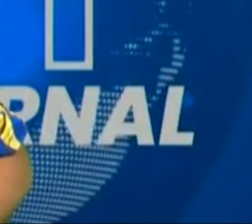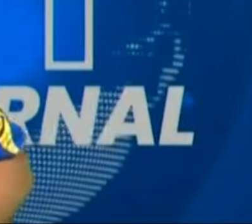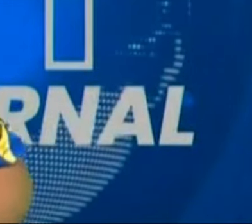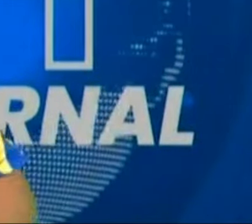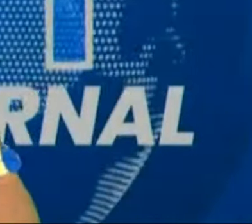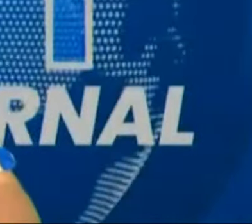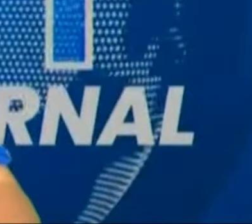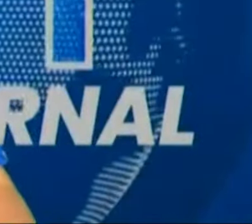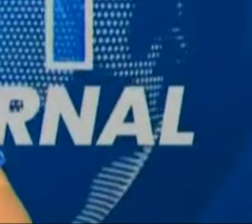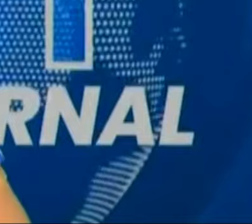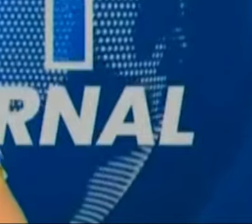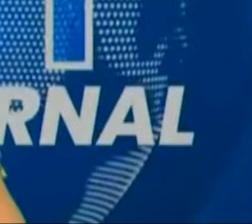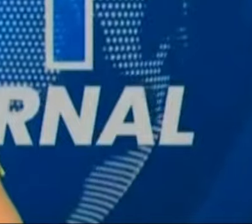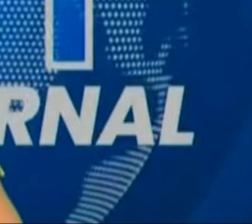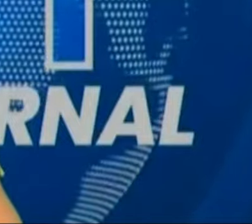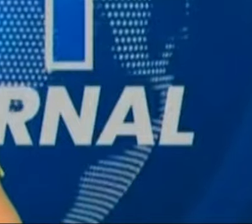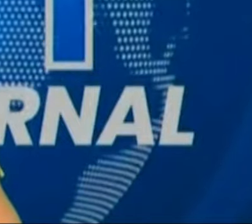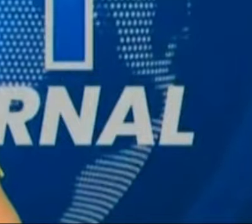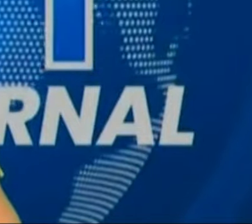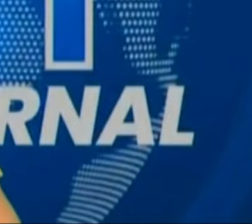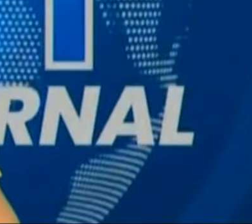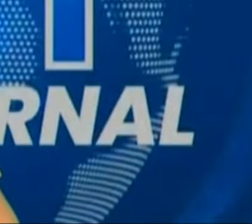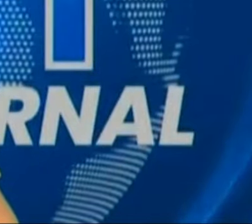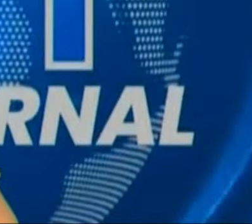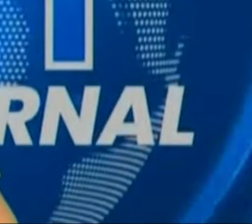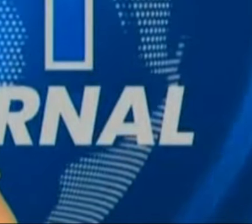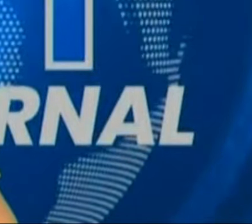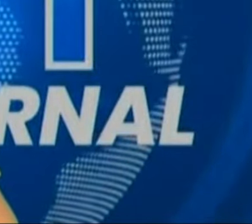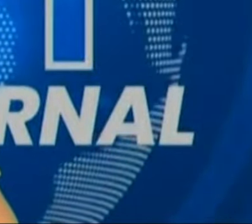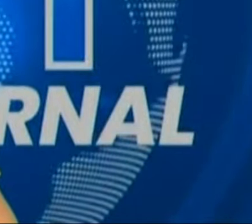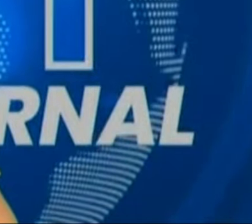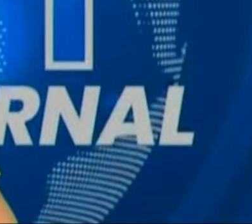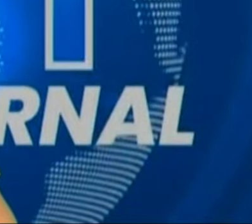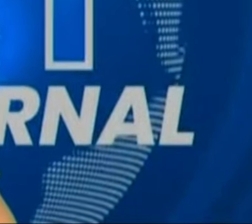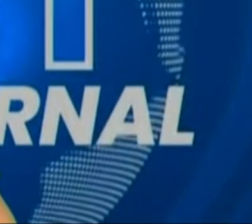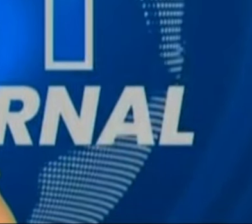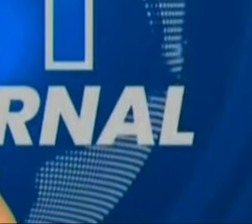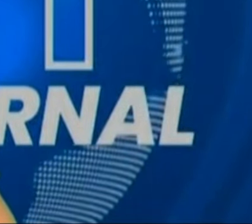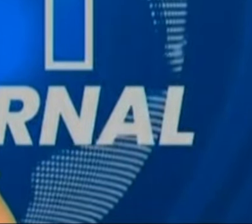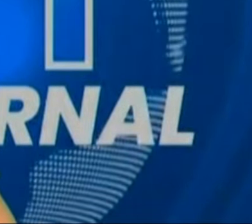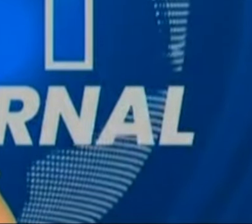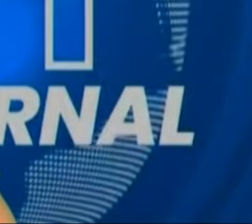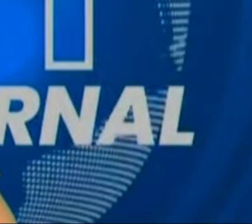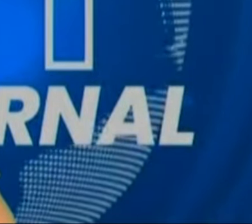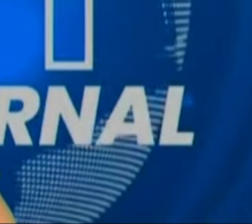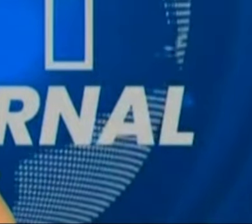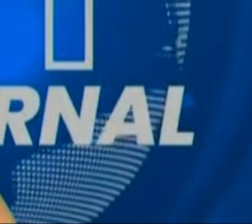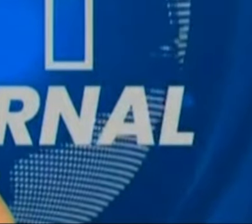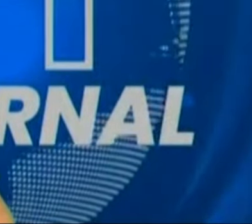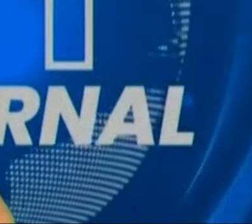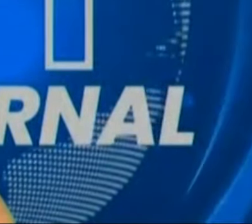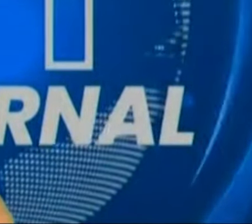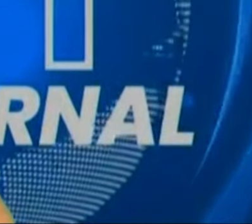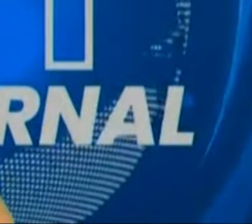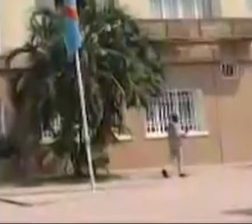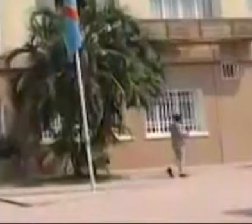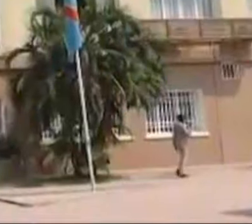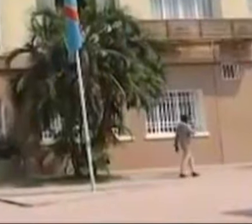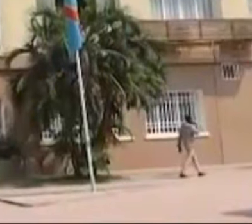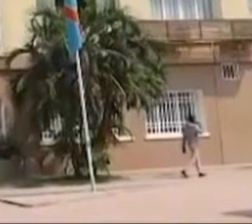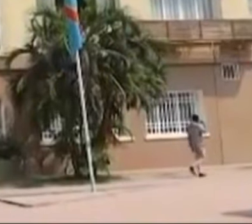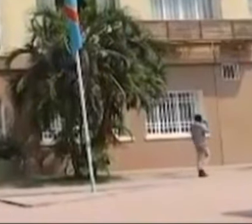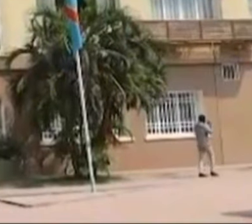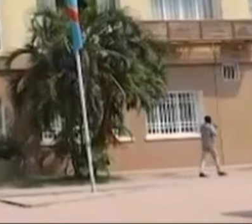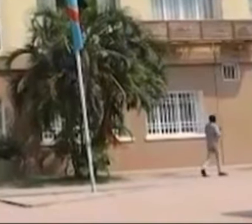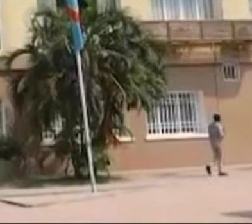on a donné le coup d'envoi des travaux ce samedi et à la Cour des comptes c'est la fin de la série d'audienceces